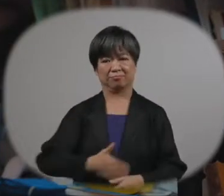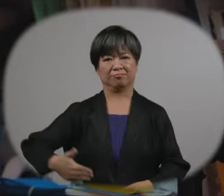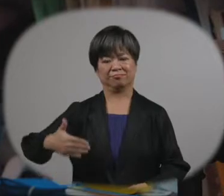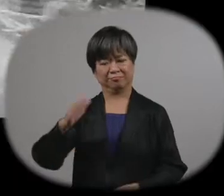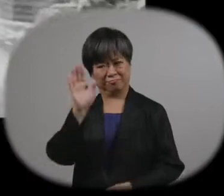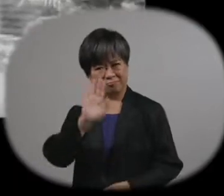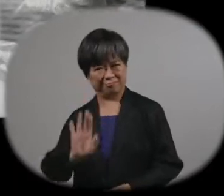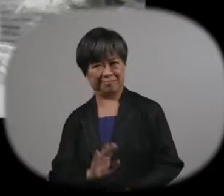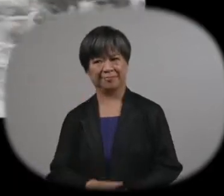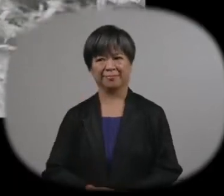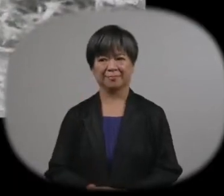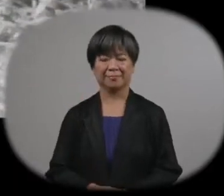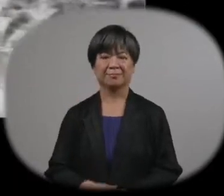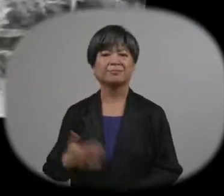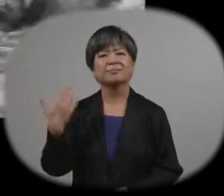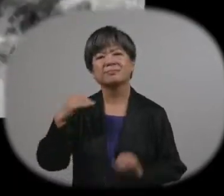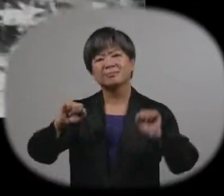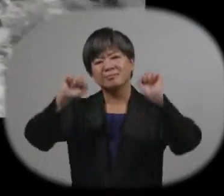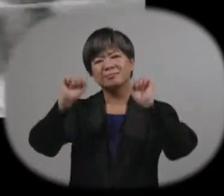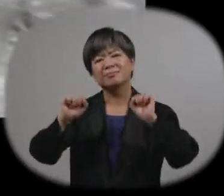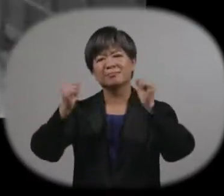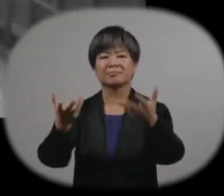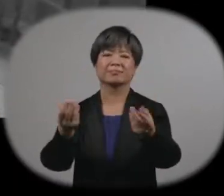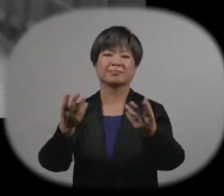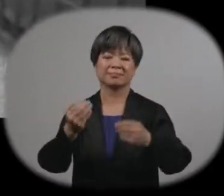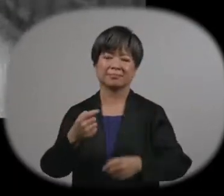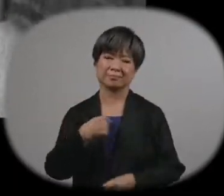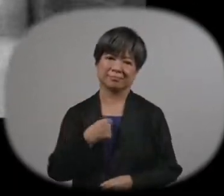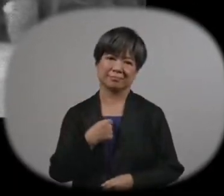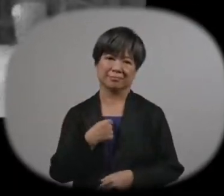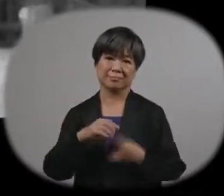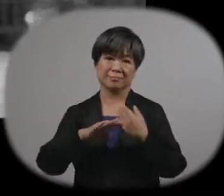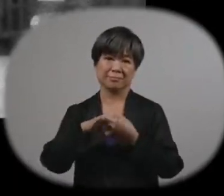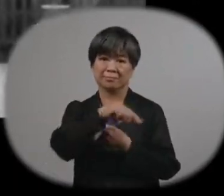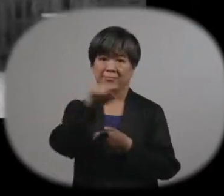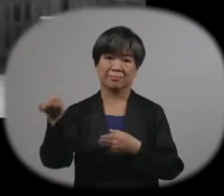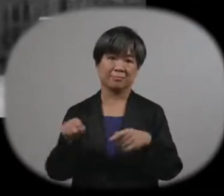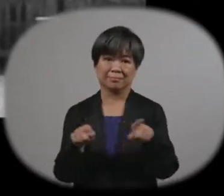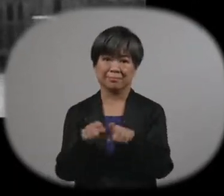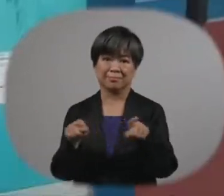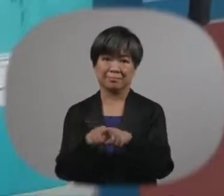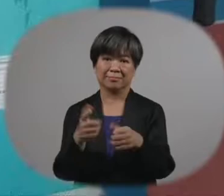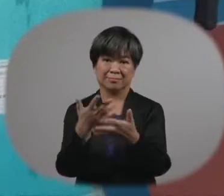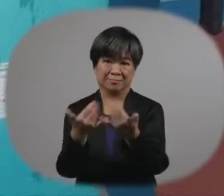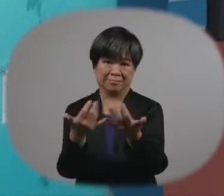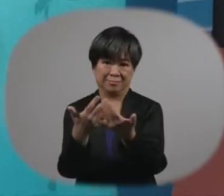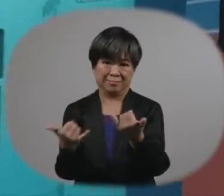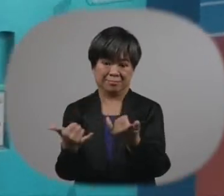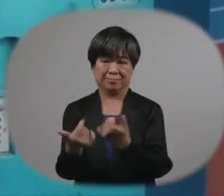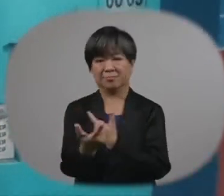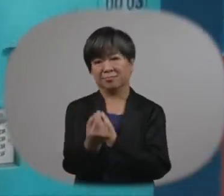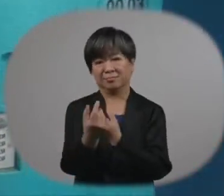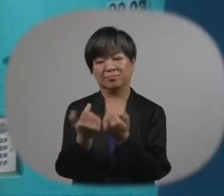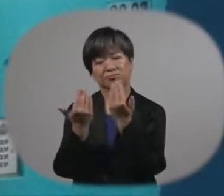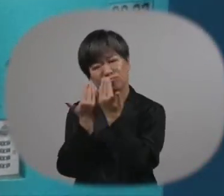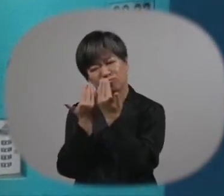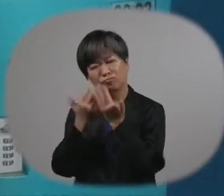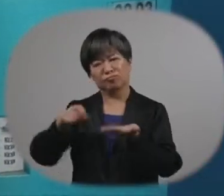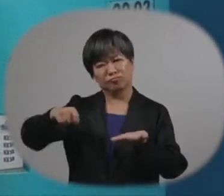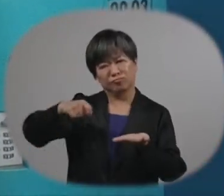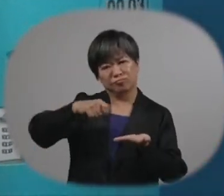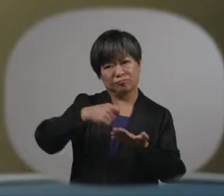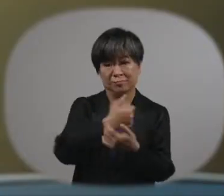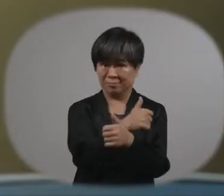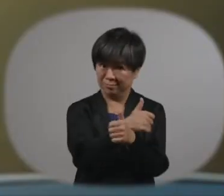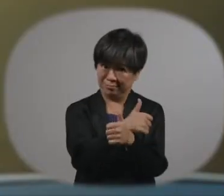态。在我还没有运动之前，我可能就是跟一般同学一样，就是读书、写作业、考